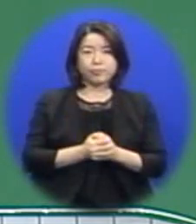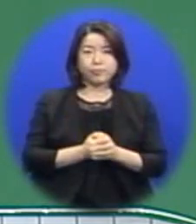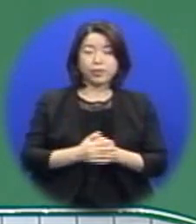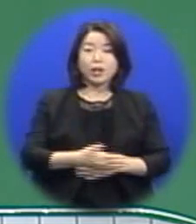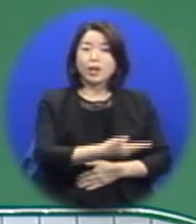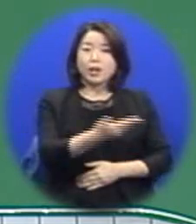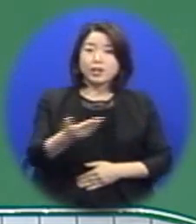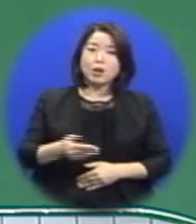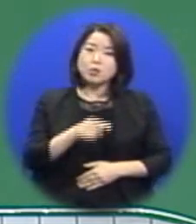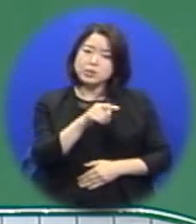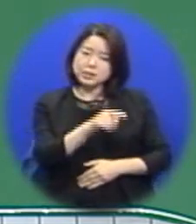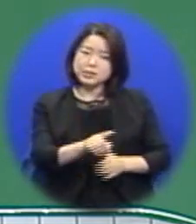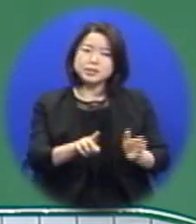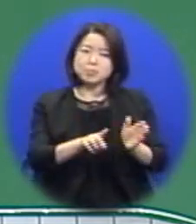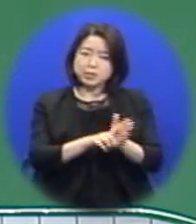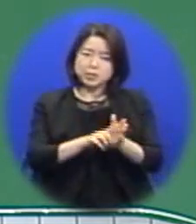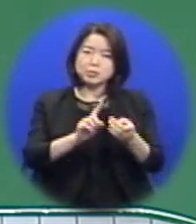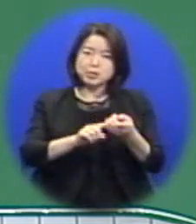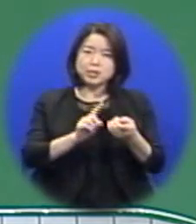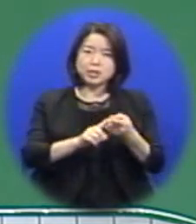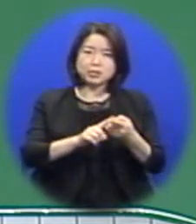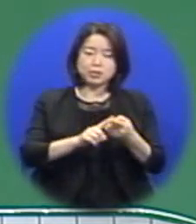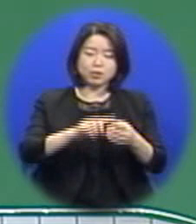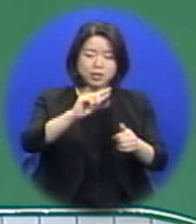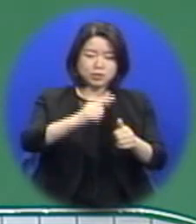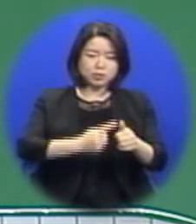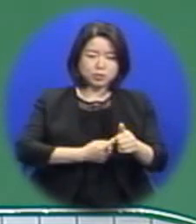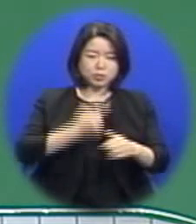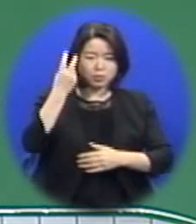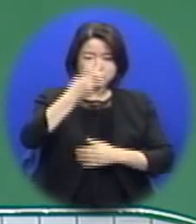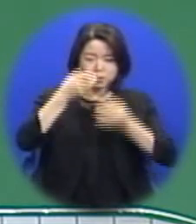여러분이 그 믿음인지를 스스로 한번 돌아보셔야 됩니다.